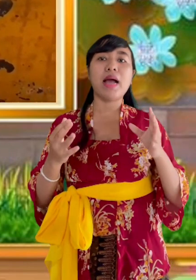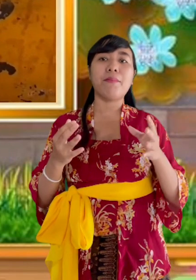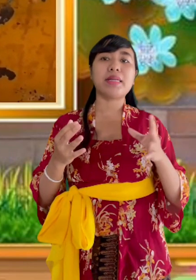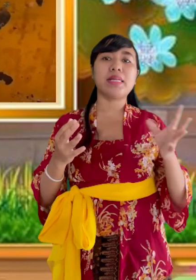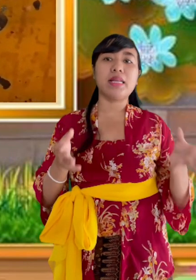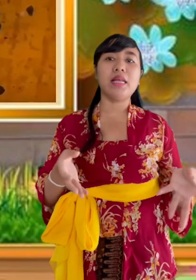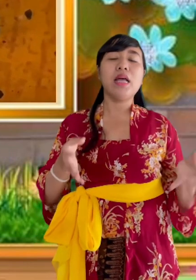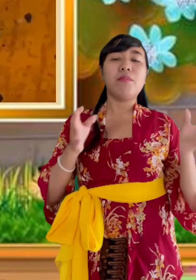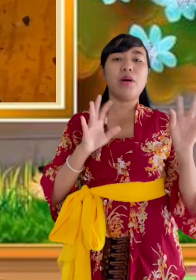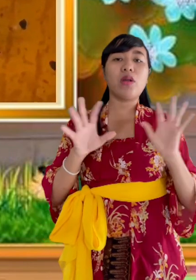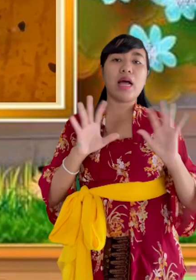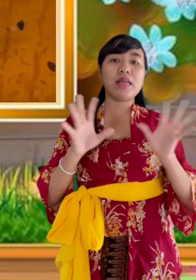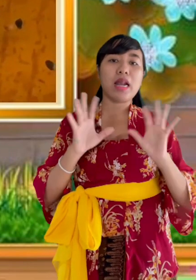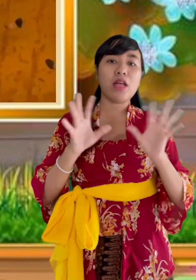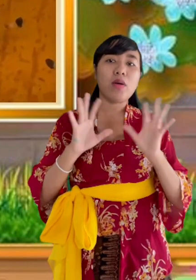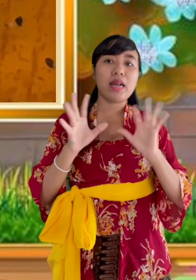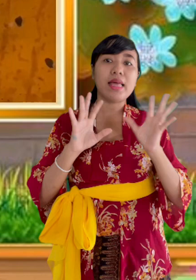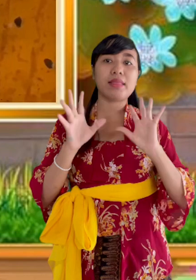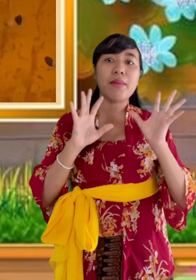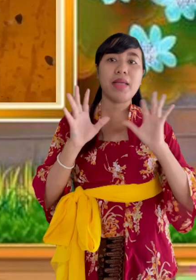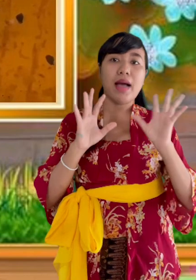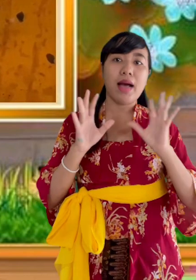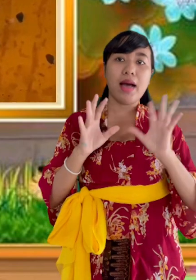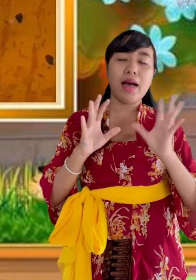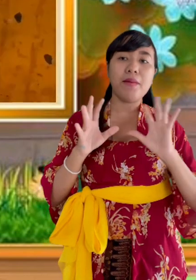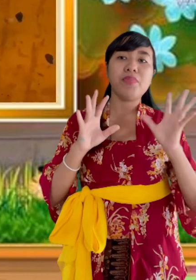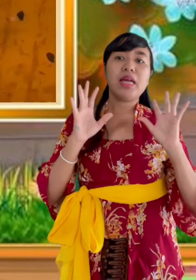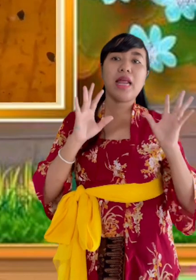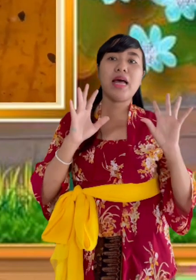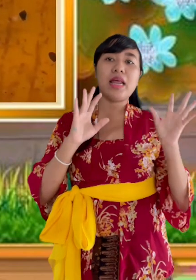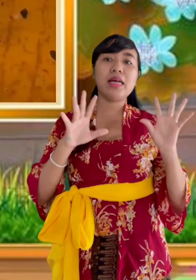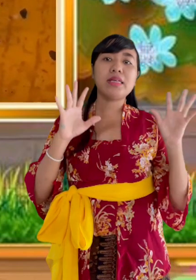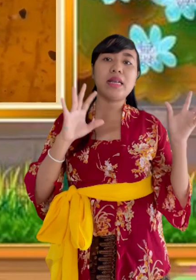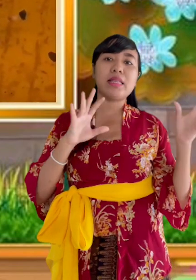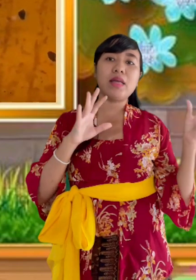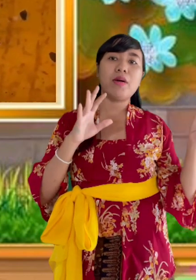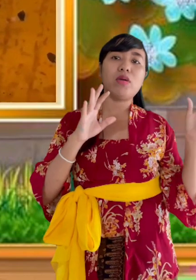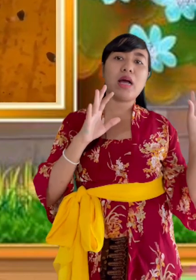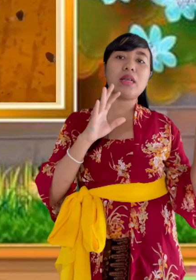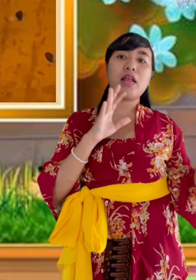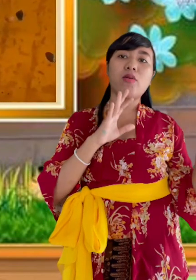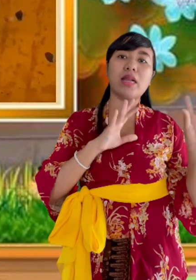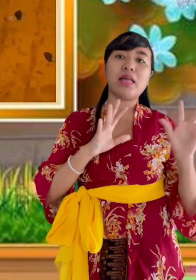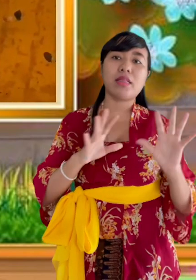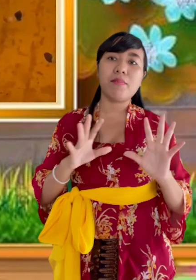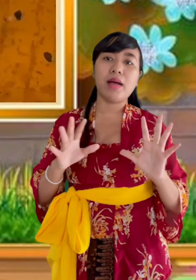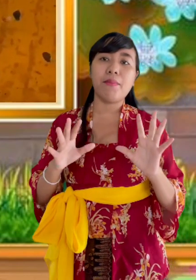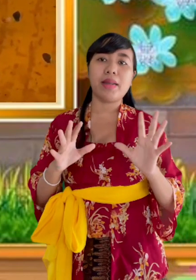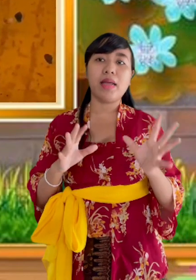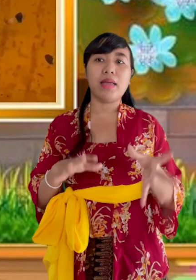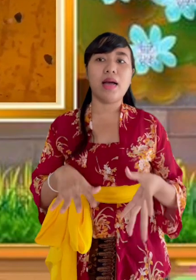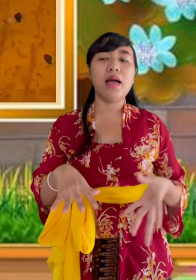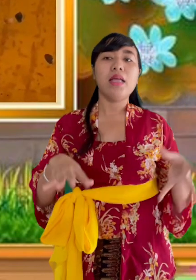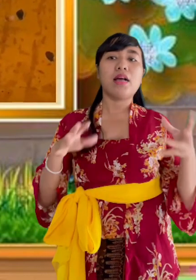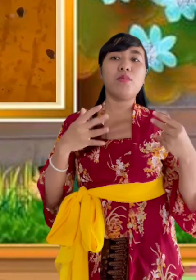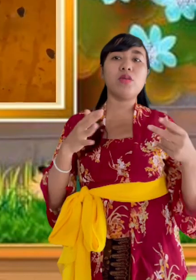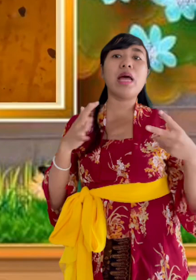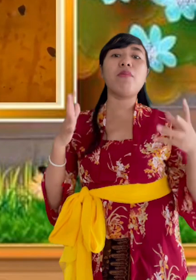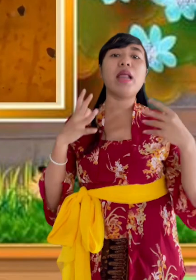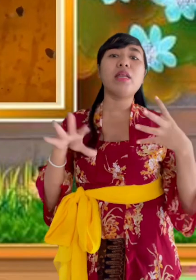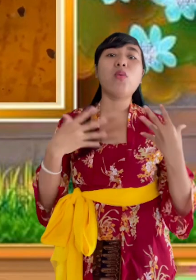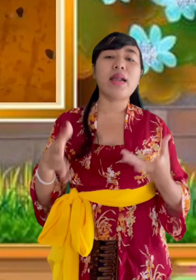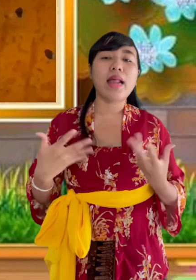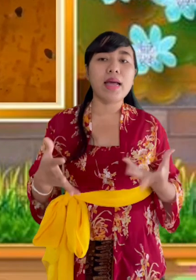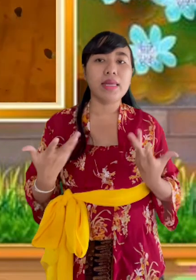anak-anak menggambar sendiri menggunakan krayon warna hitam ya. Nah, anak-anak jangan nanti menggunakan krayon warna hitam menggambarnya ya.